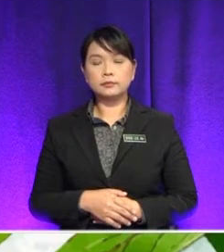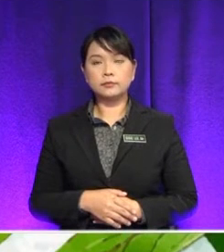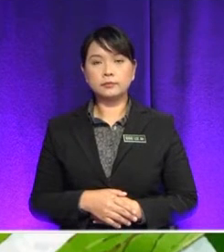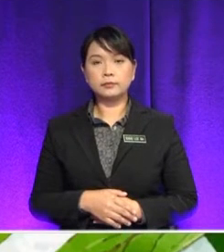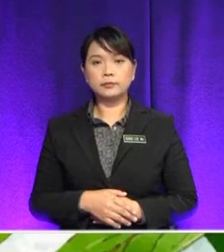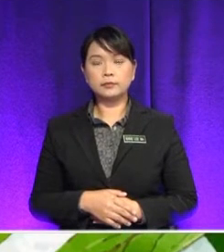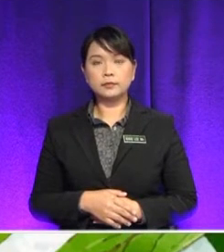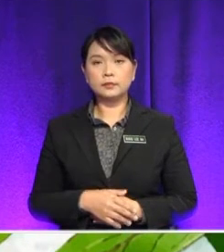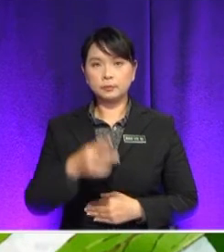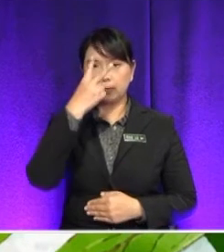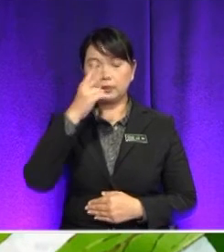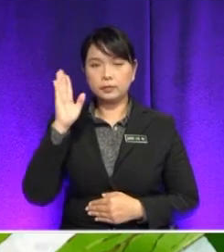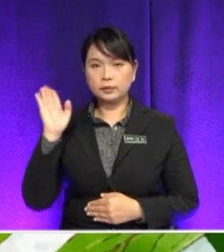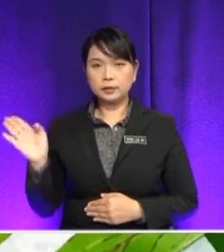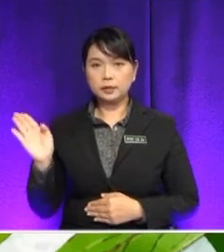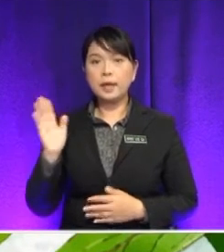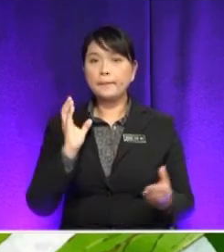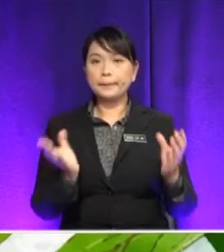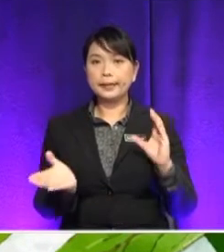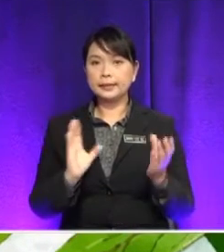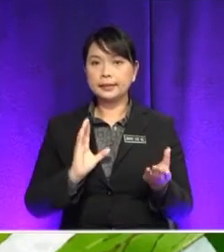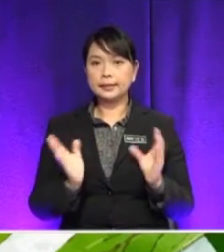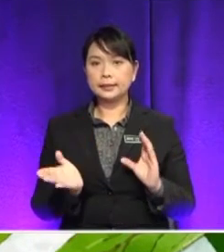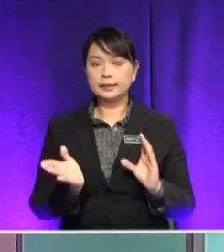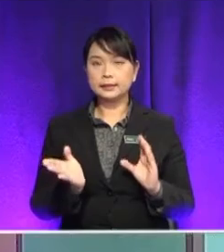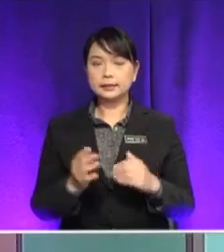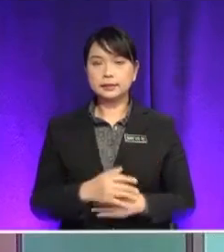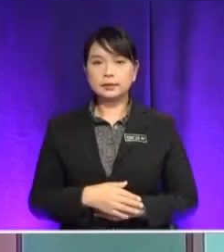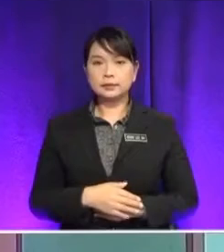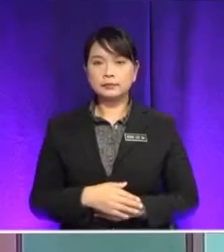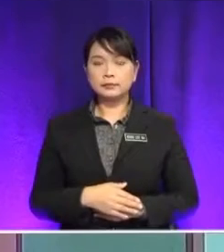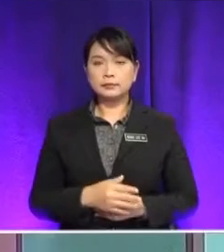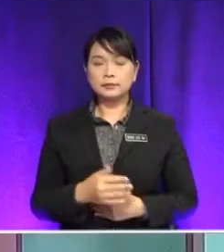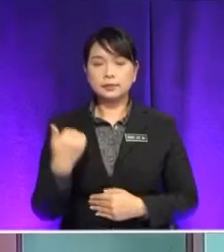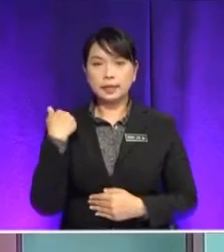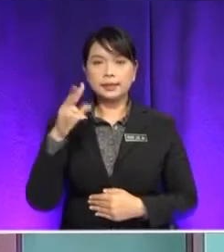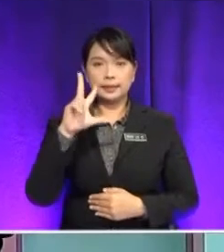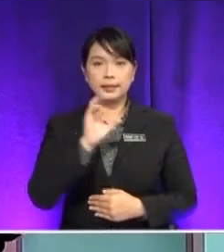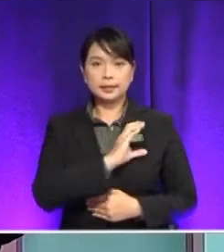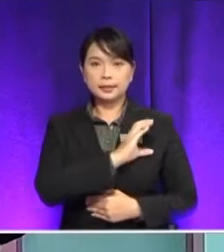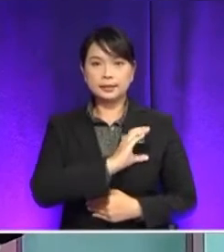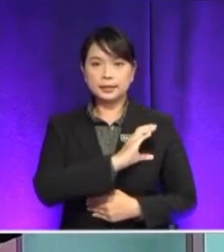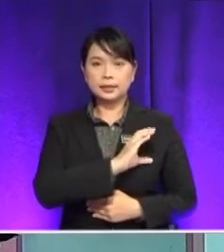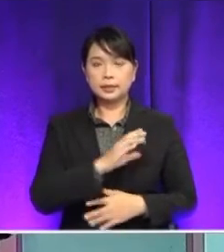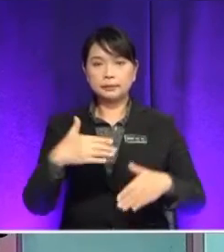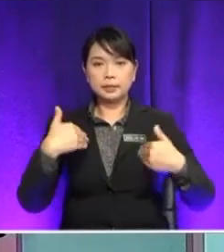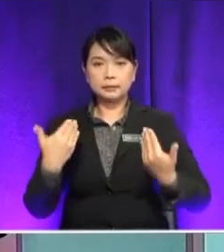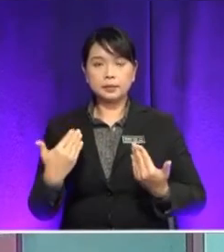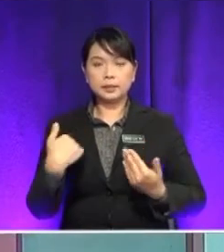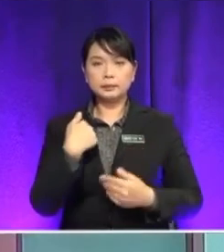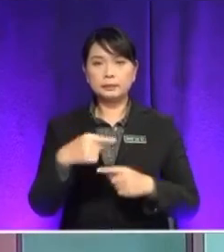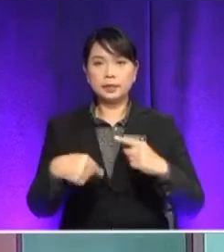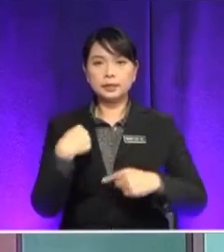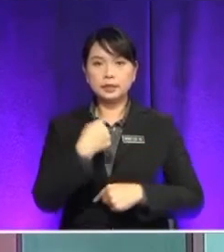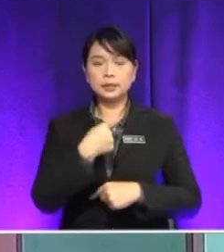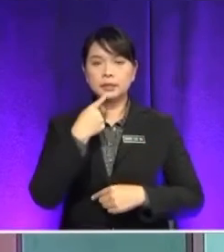mati sini Denok JKT bandingkan deskripsi ya D3 di punya ciri the sebagaimana bilik tersebut SC